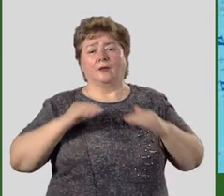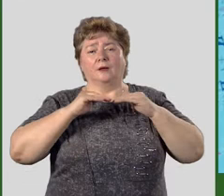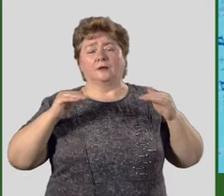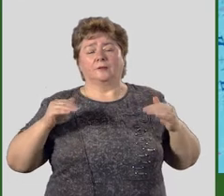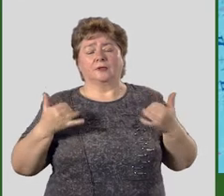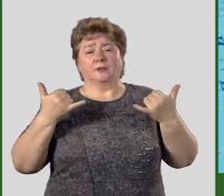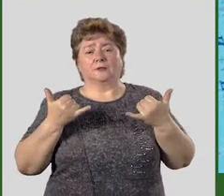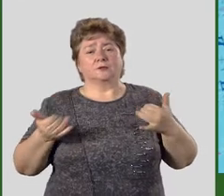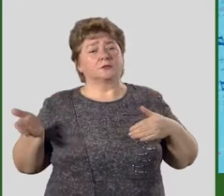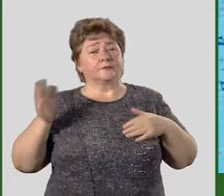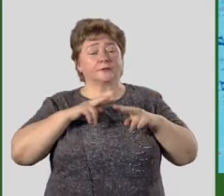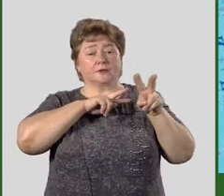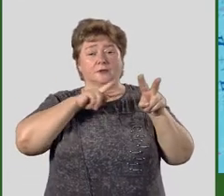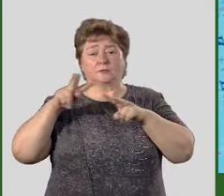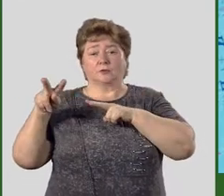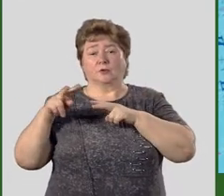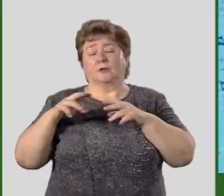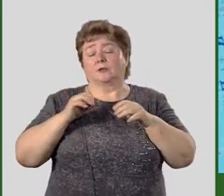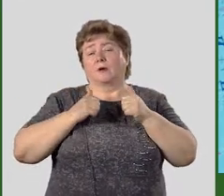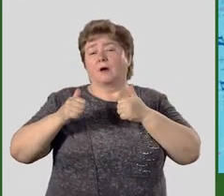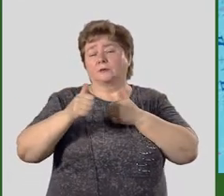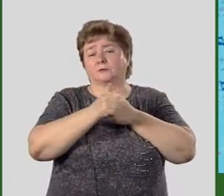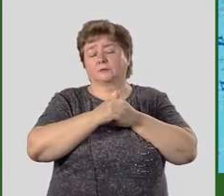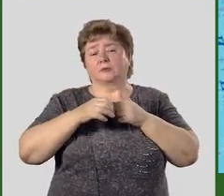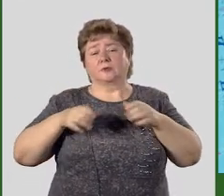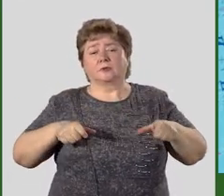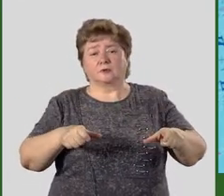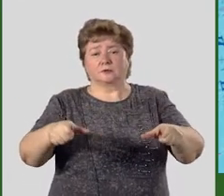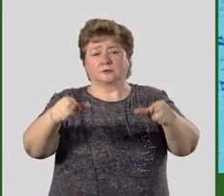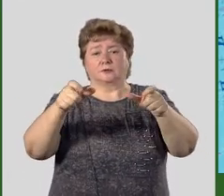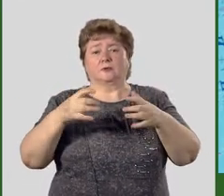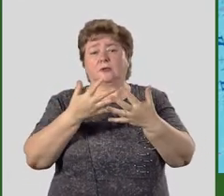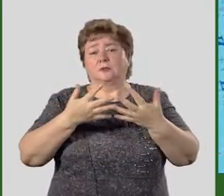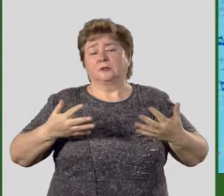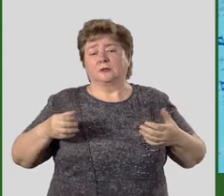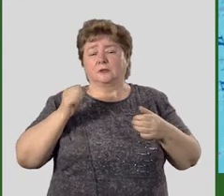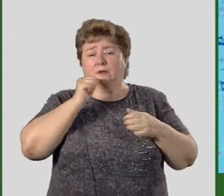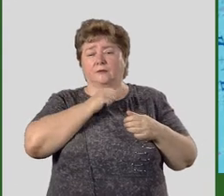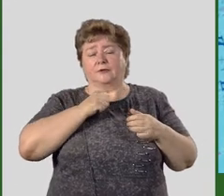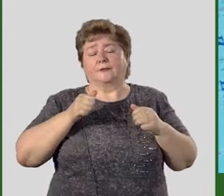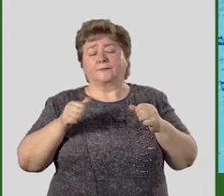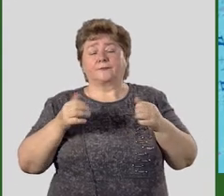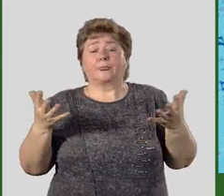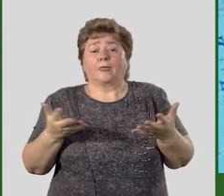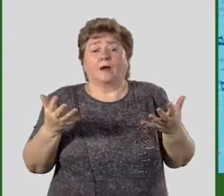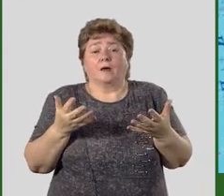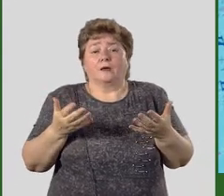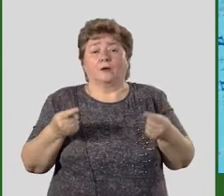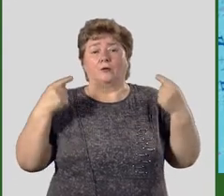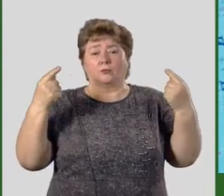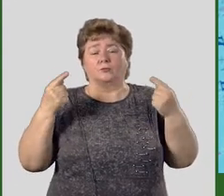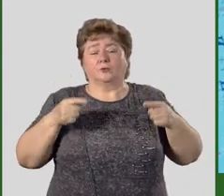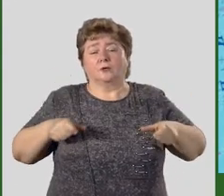Ребята, а теперь давайте рассмотрим особенности речной сети Африки. Какие